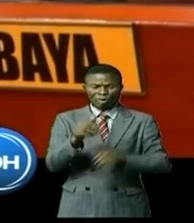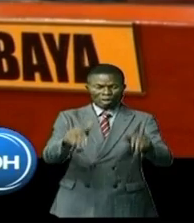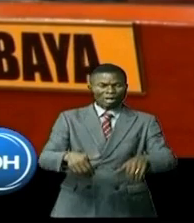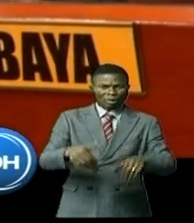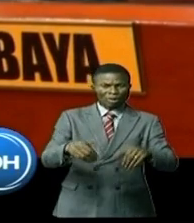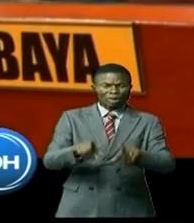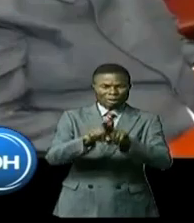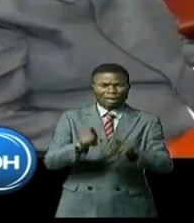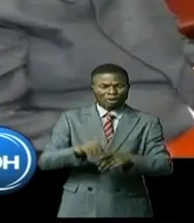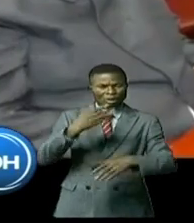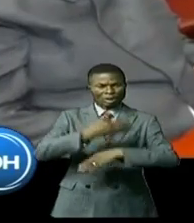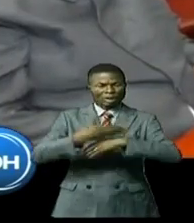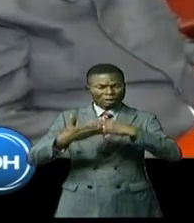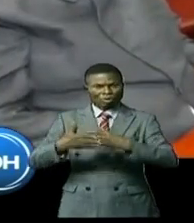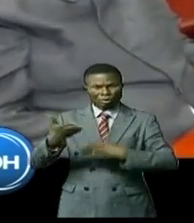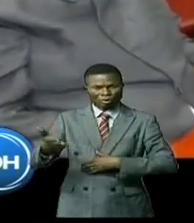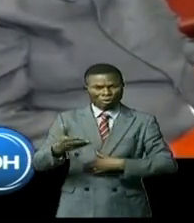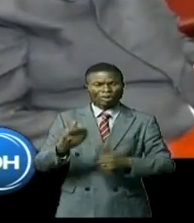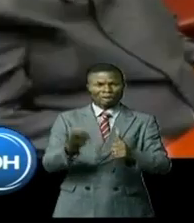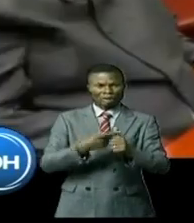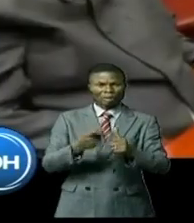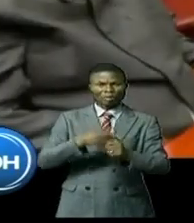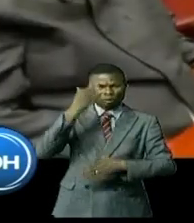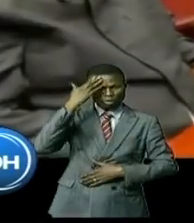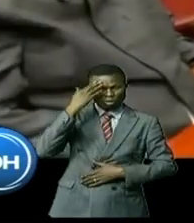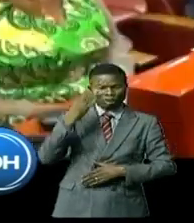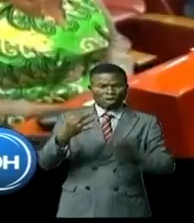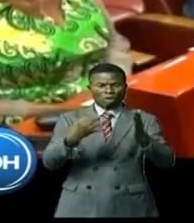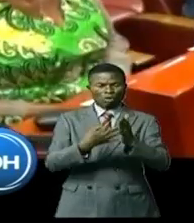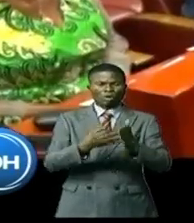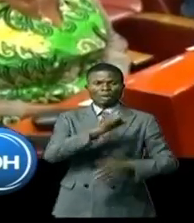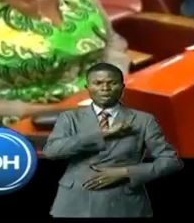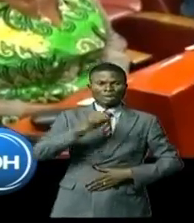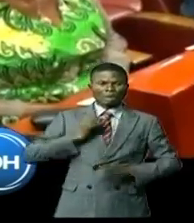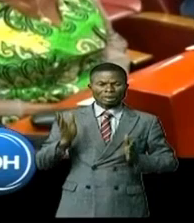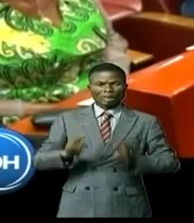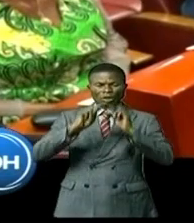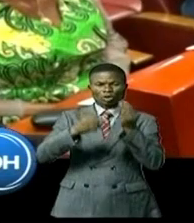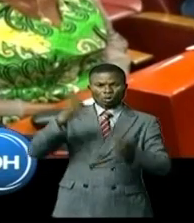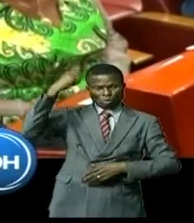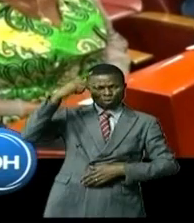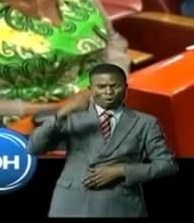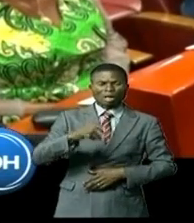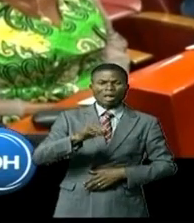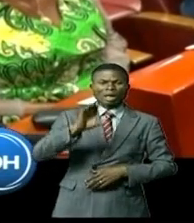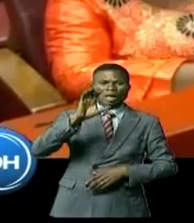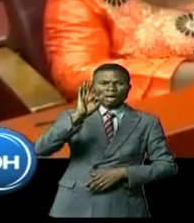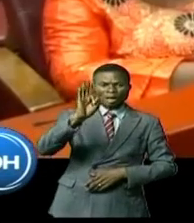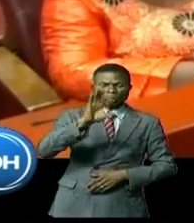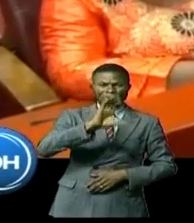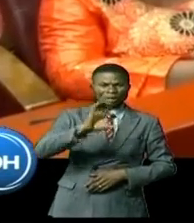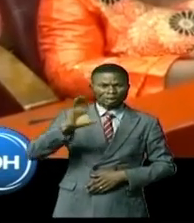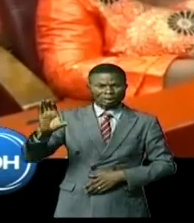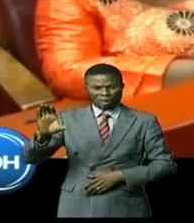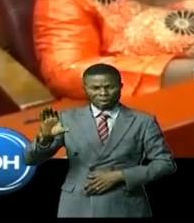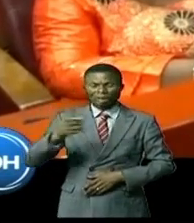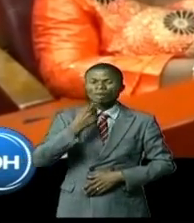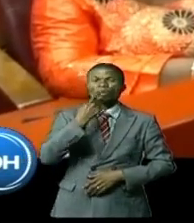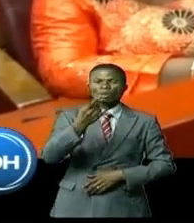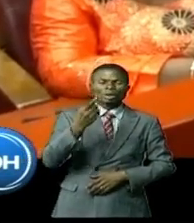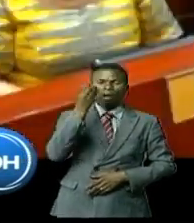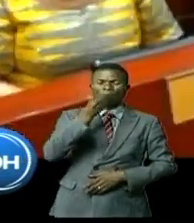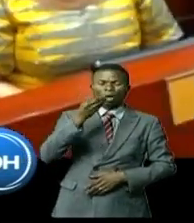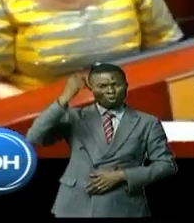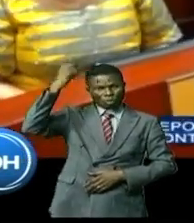et infrastructure. Il faut noter que les 8 sénateurs du groupe politique FCC ont, après une déclaration